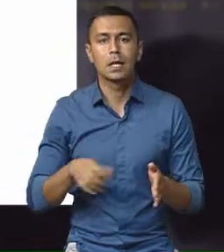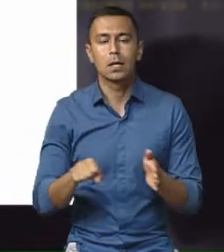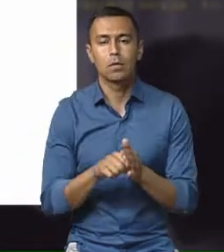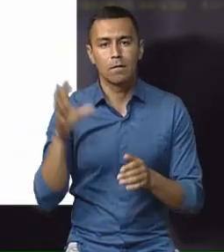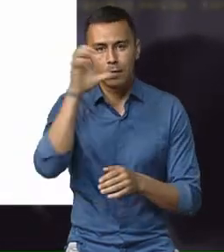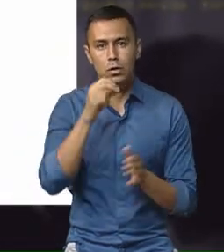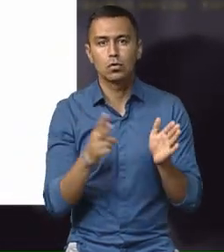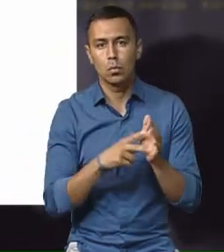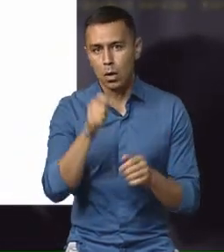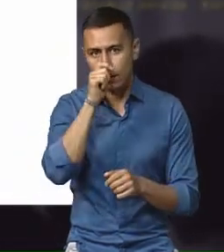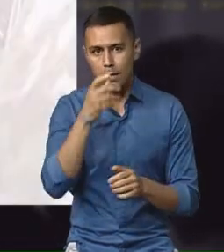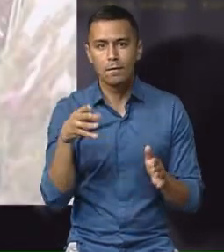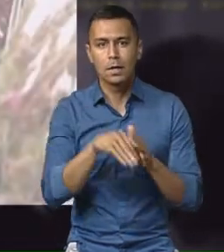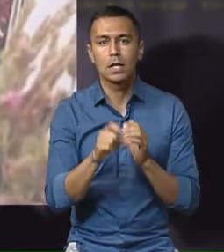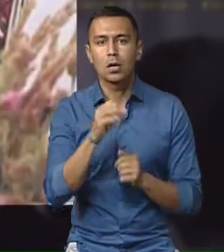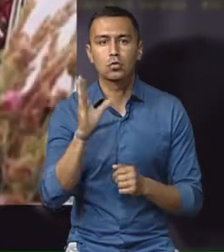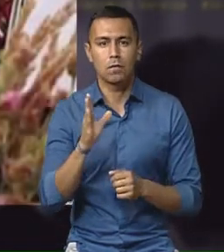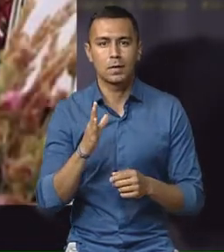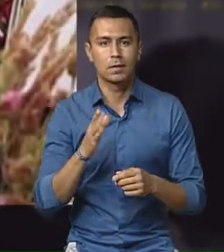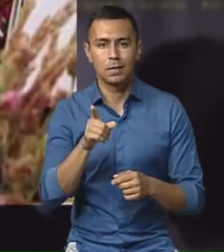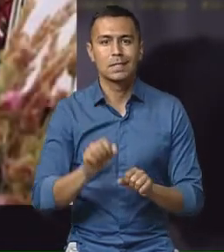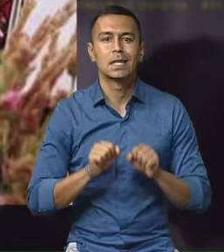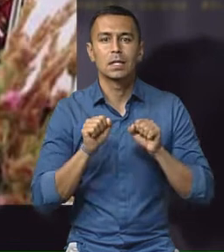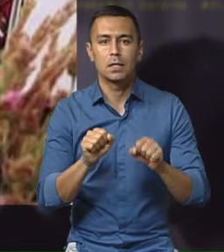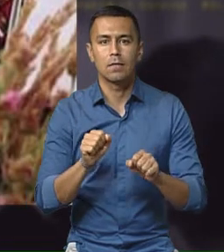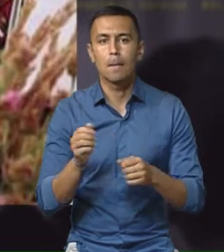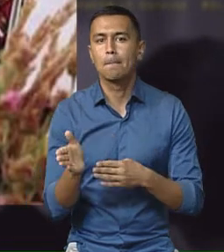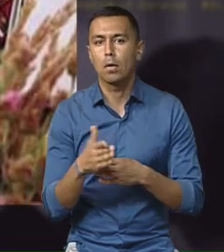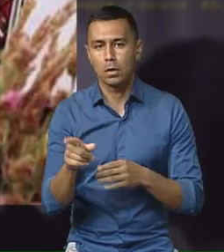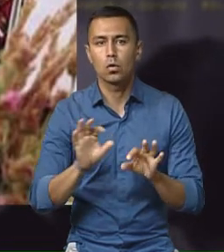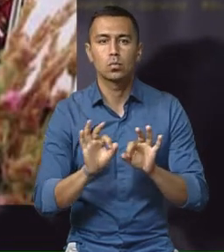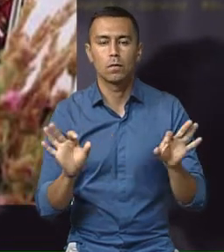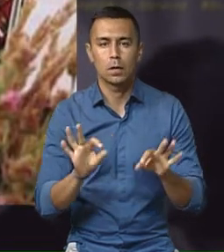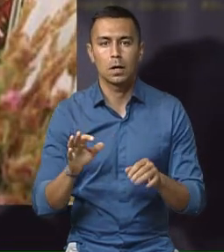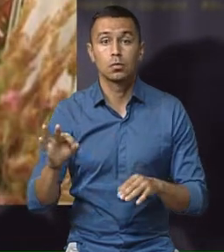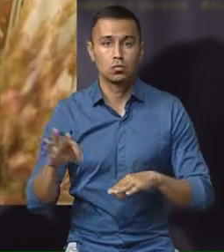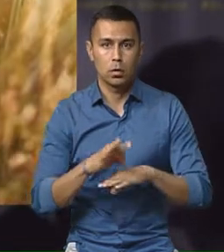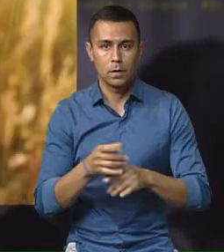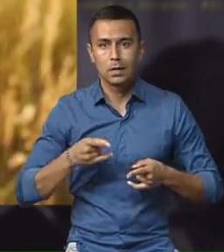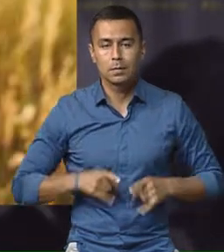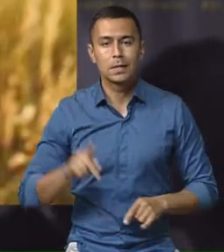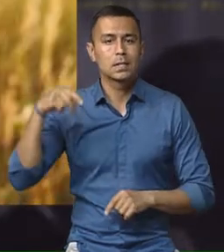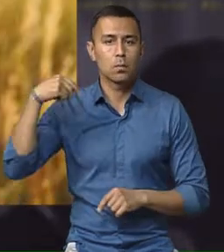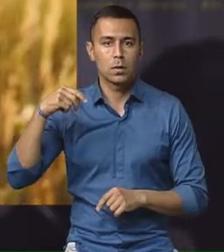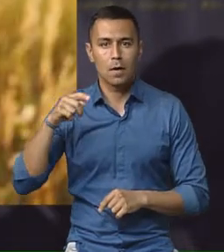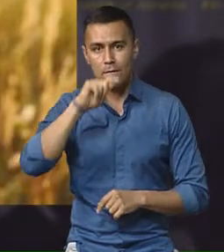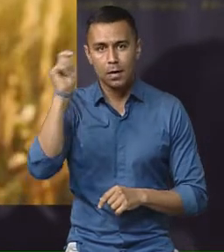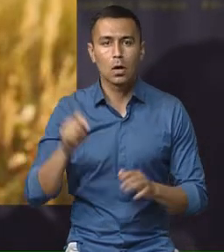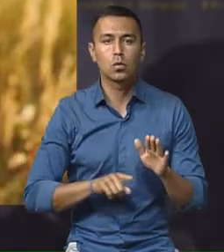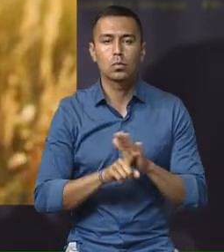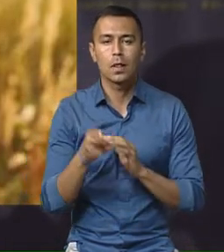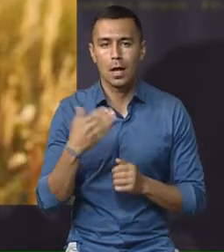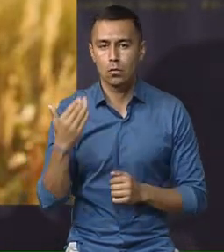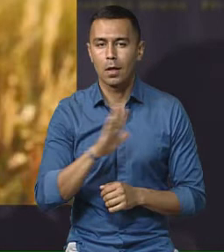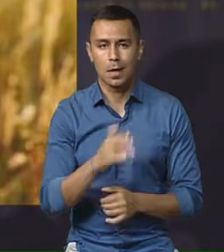ніч на 7 квітня. У складі Азову він захищав Маріуполь. Тамара розповідає, Олексій родом із Запоріжжя, і війна розпочалась для